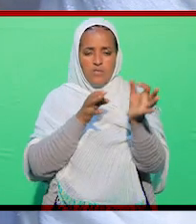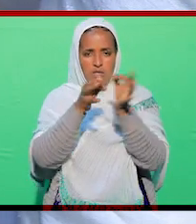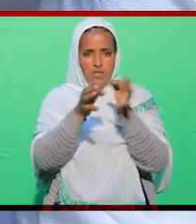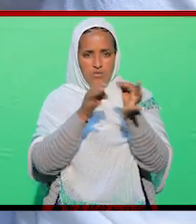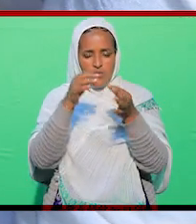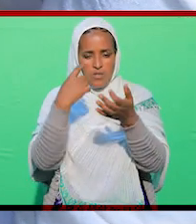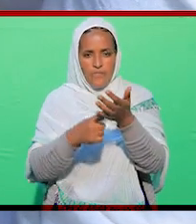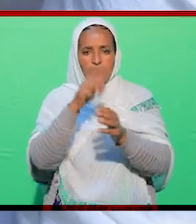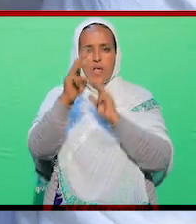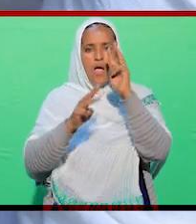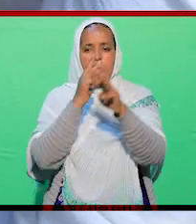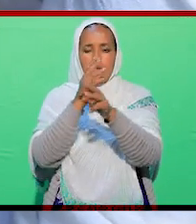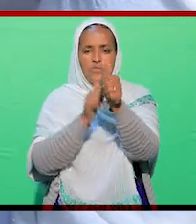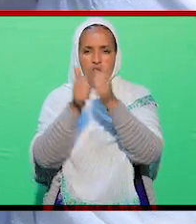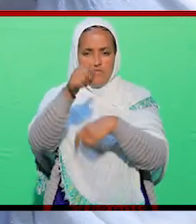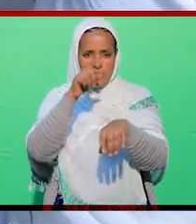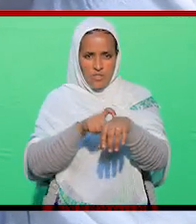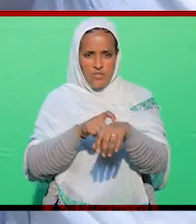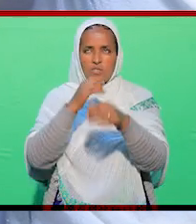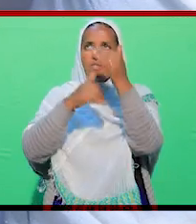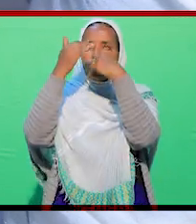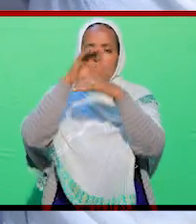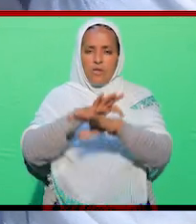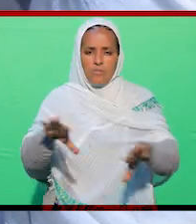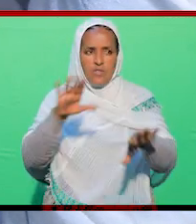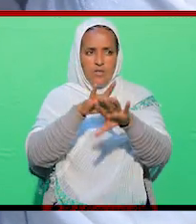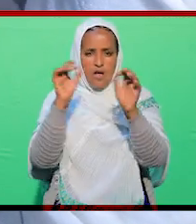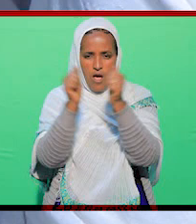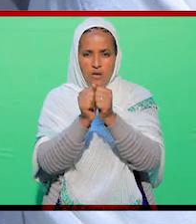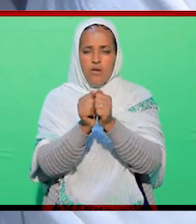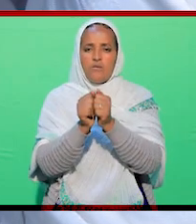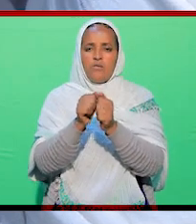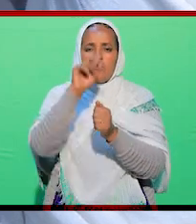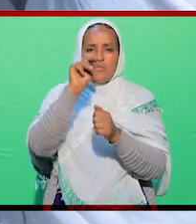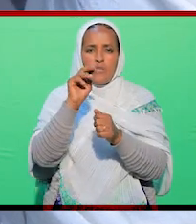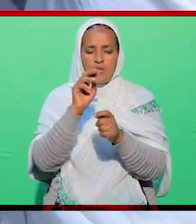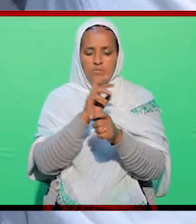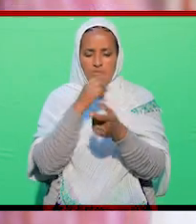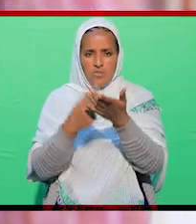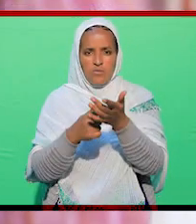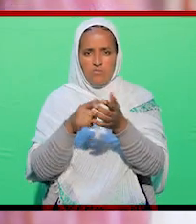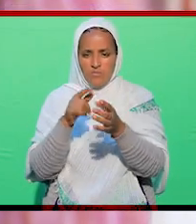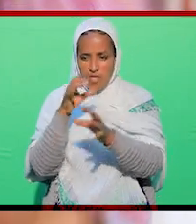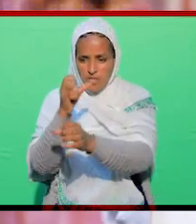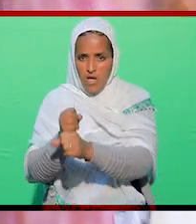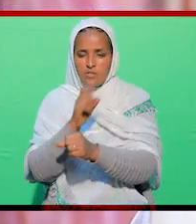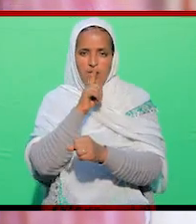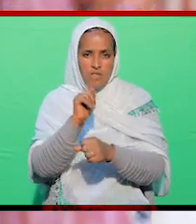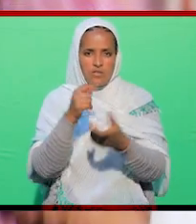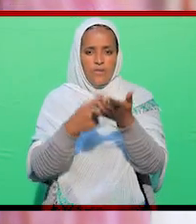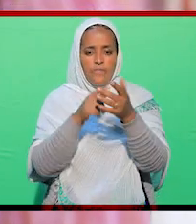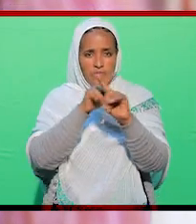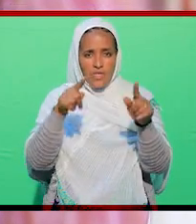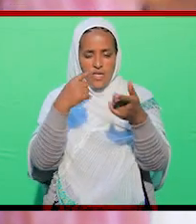ኃይለ ሰማያት ብሎ ነው የገለጸው ትንቢቱን። ያኔ ዓለም የምታልፍበት ጊዜ ሰማይ ከምድር ጋር እንደ መሶብ እንደ መሶፊያ እንደ ወጭት